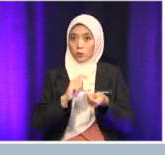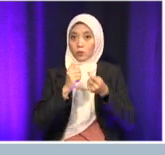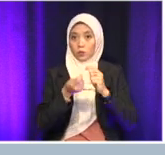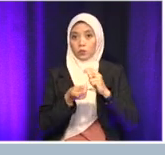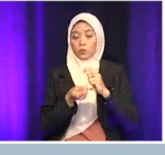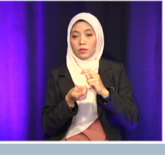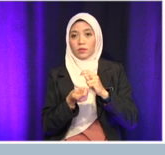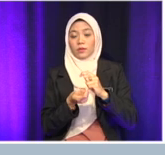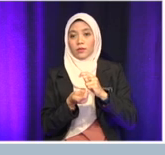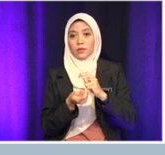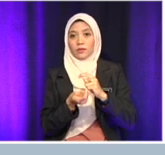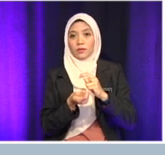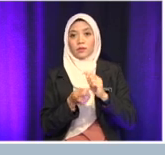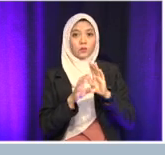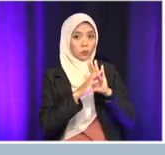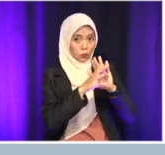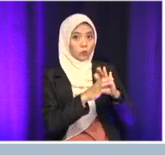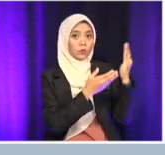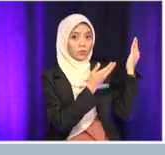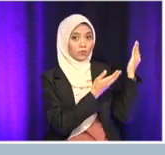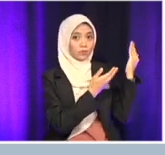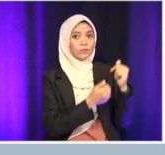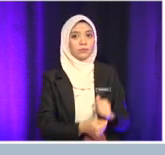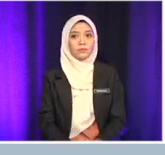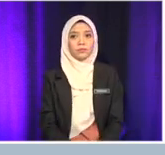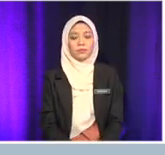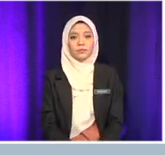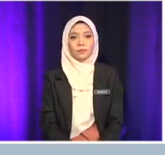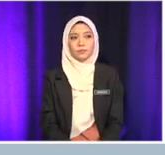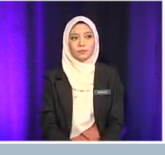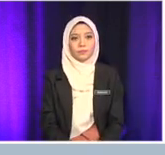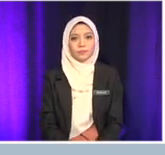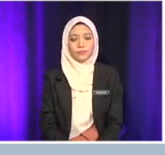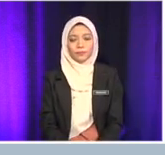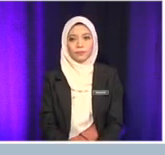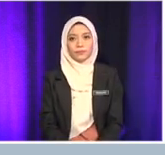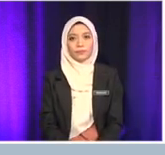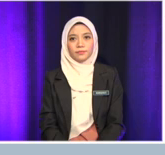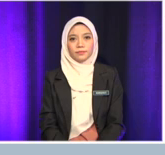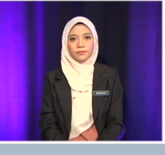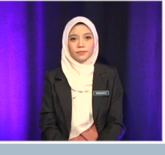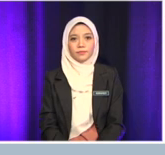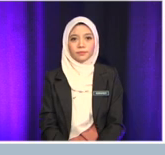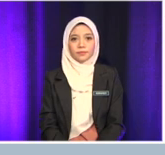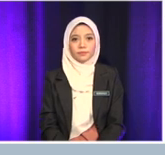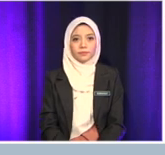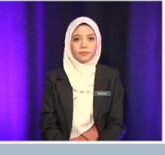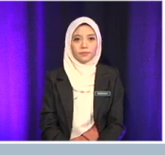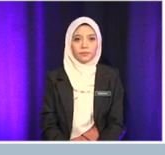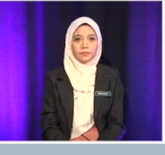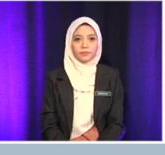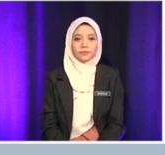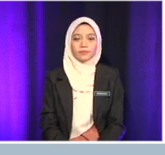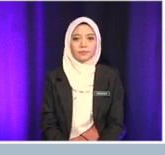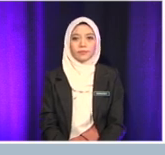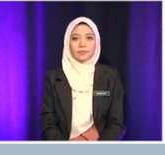simpul positif kita tukarkan jadi positif 2 yang asal jadi negatif